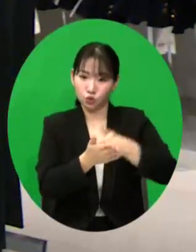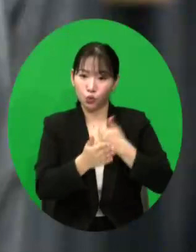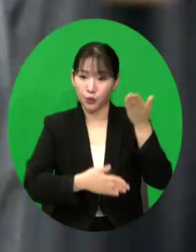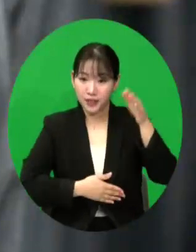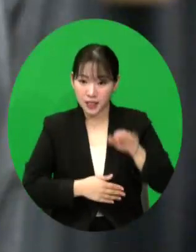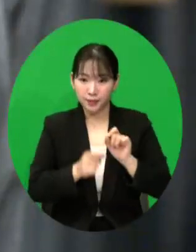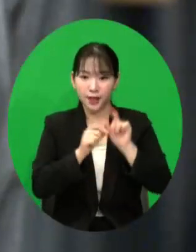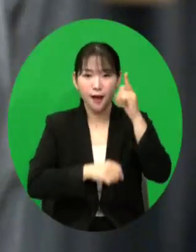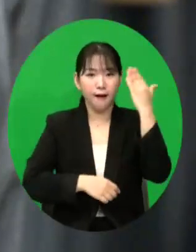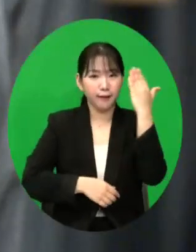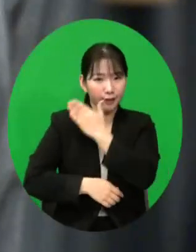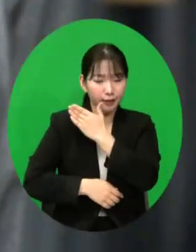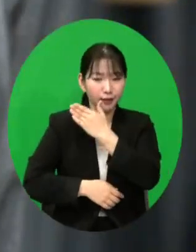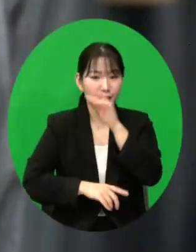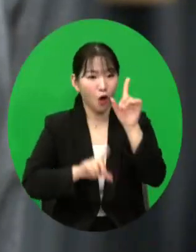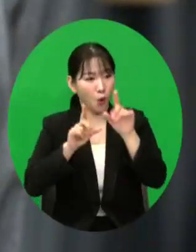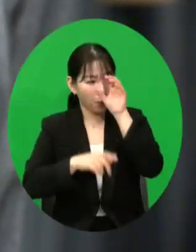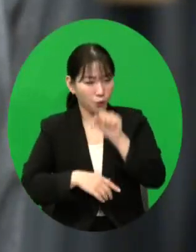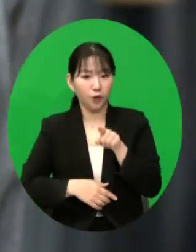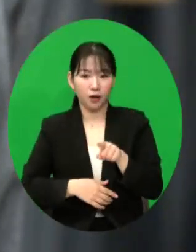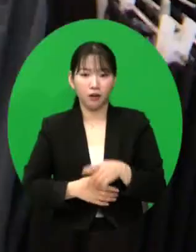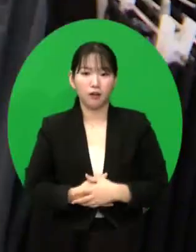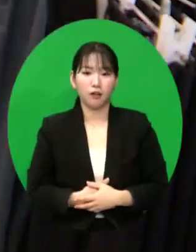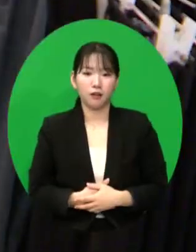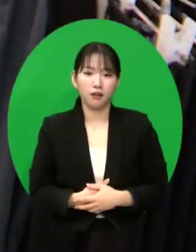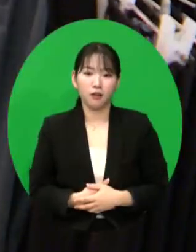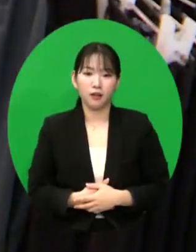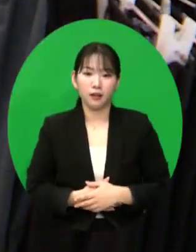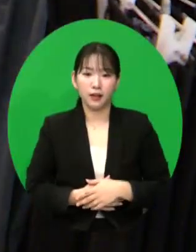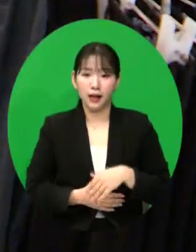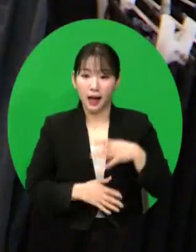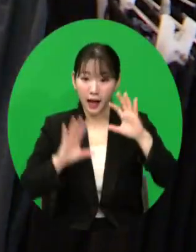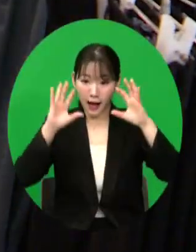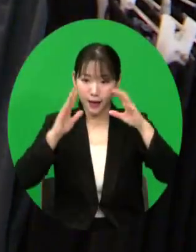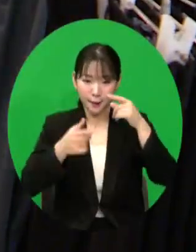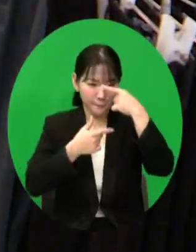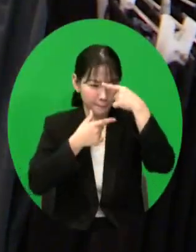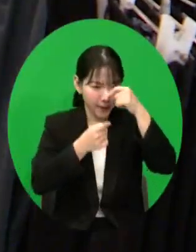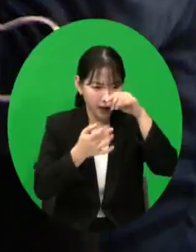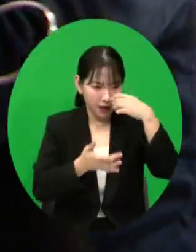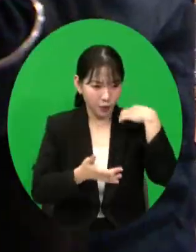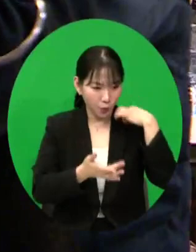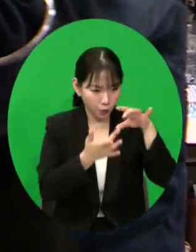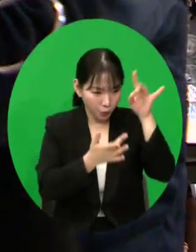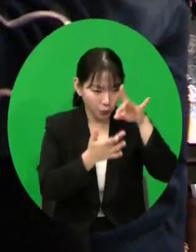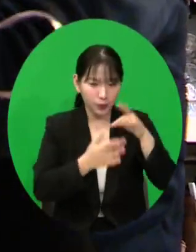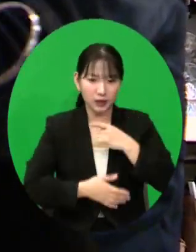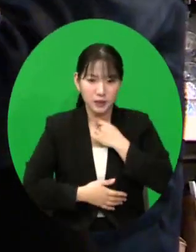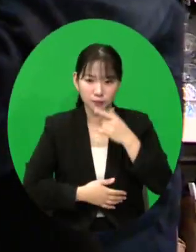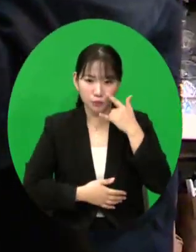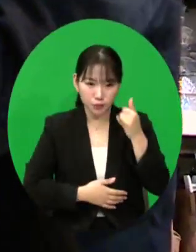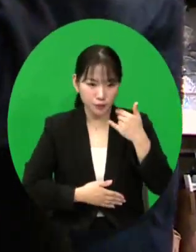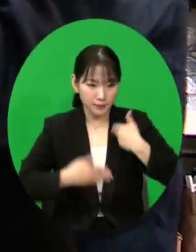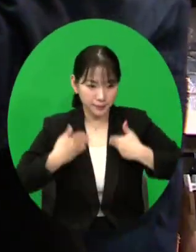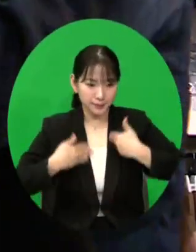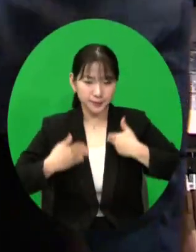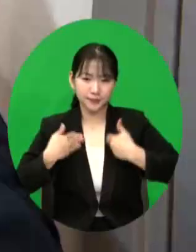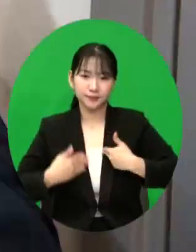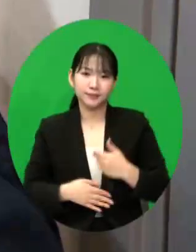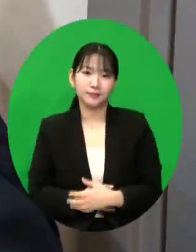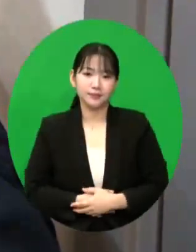옷이지만 대부분 깨끗하고 상태가 좋습니다. 자녀에게 잘 맞는 옷을 고르려는 학부모들의 손길이